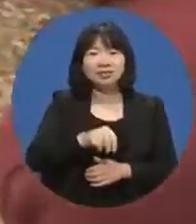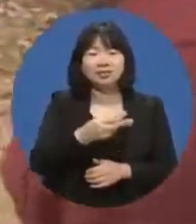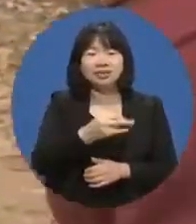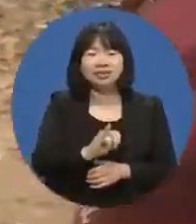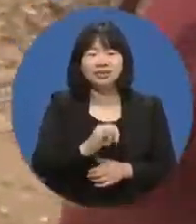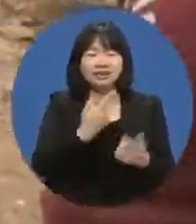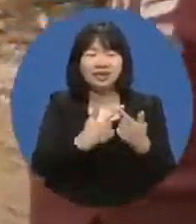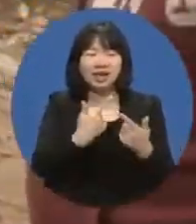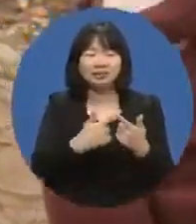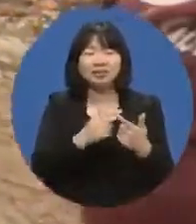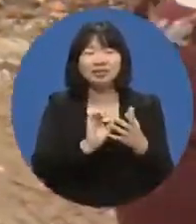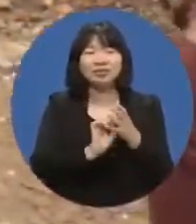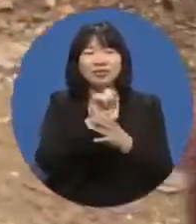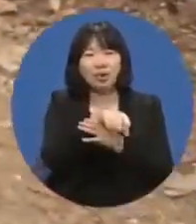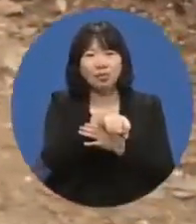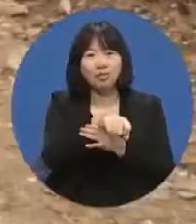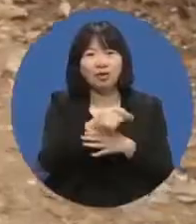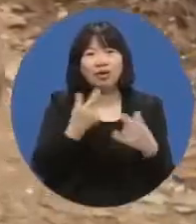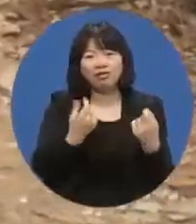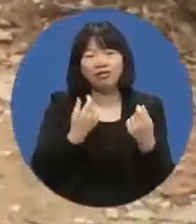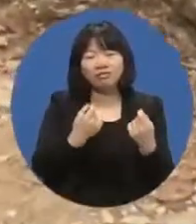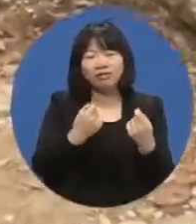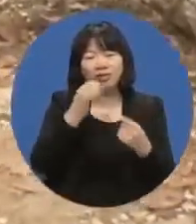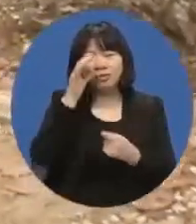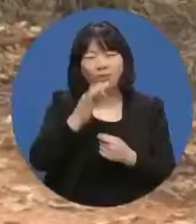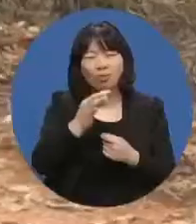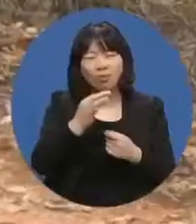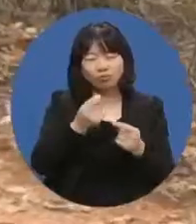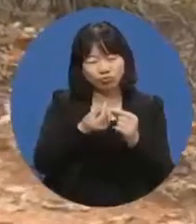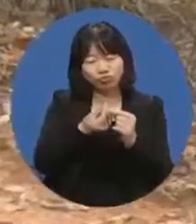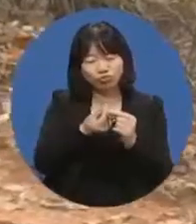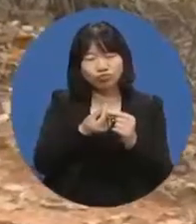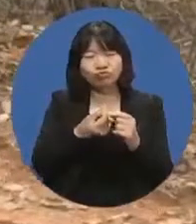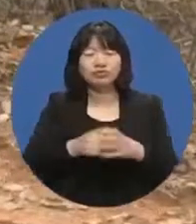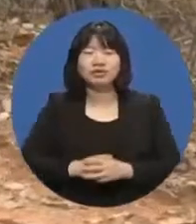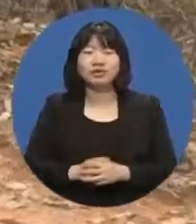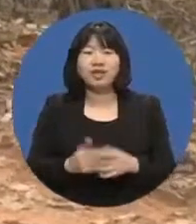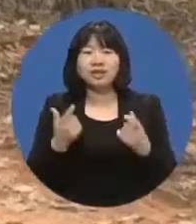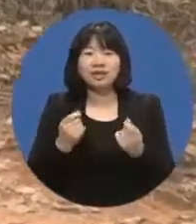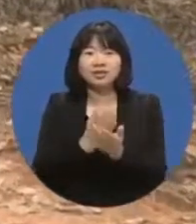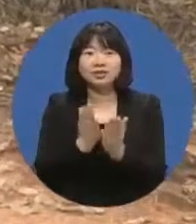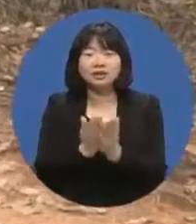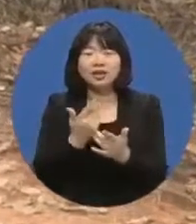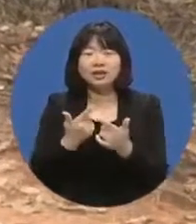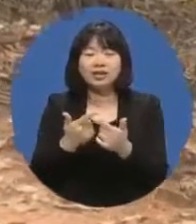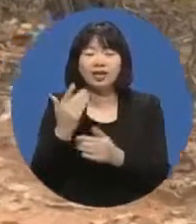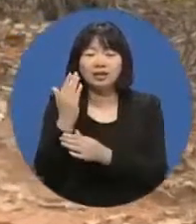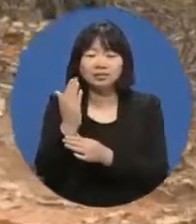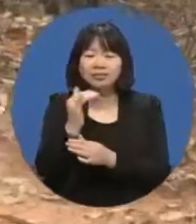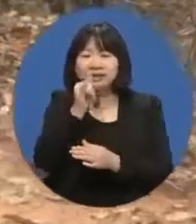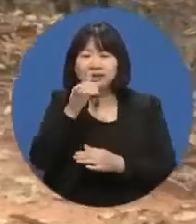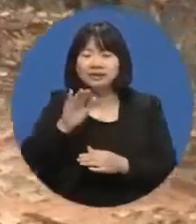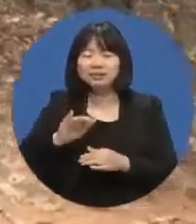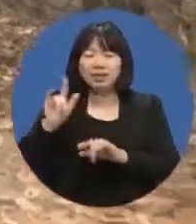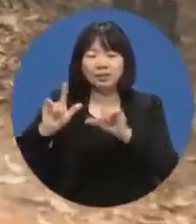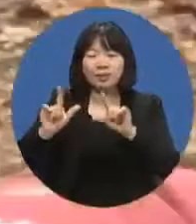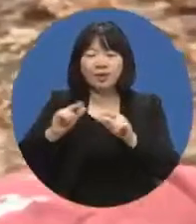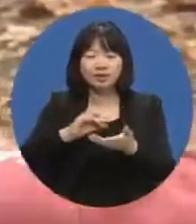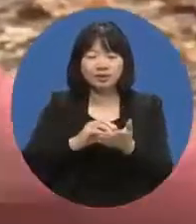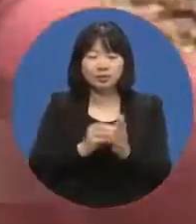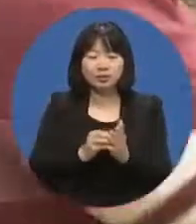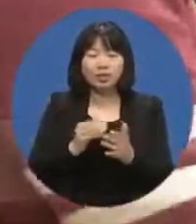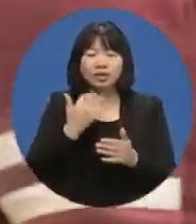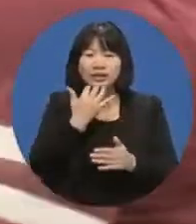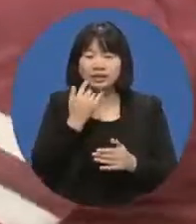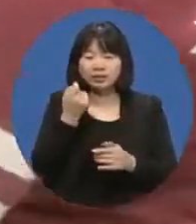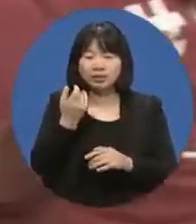모자 같은 상수리 열매 모자 같은데 이렇게 뚜껑. 같은 종류의 나뭇잎이라도 모양과 크기,